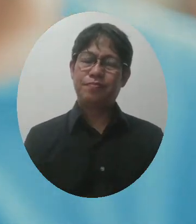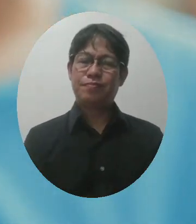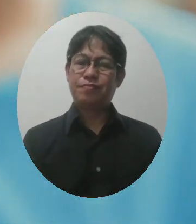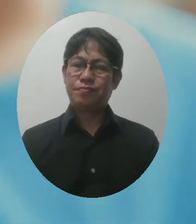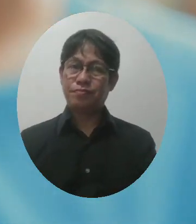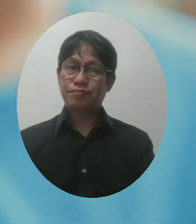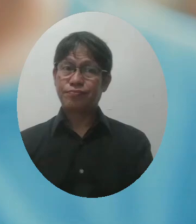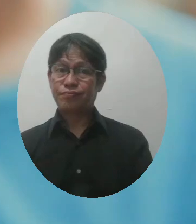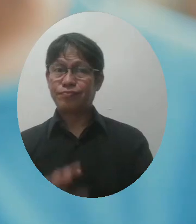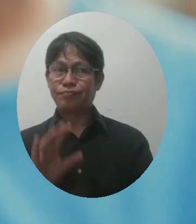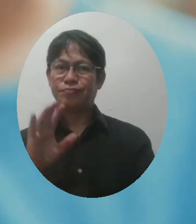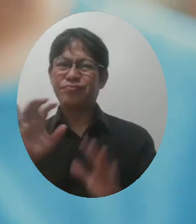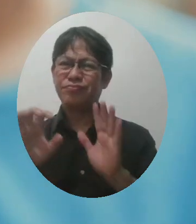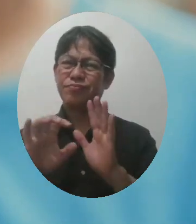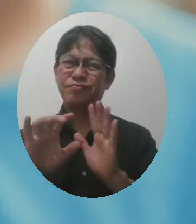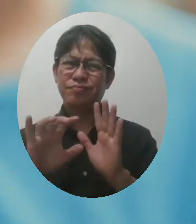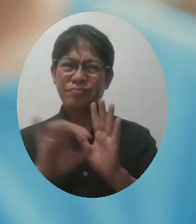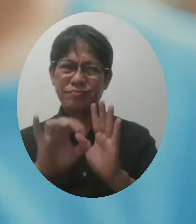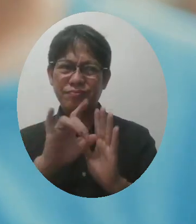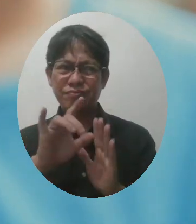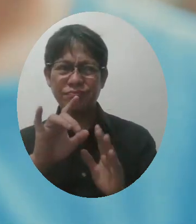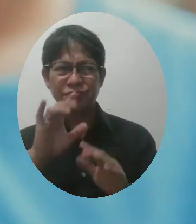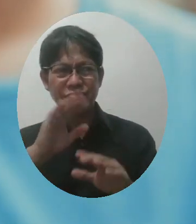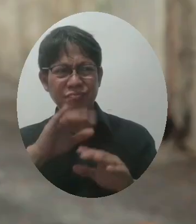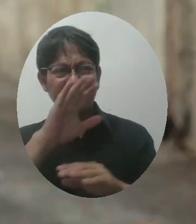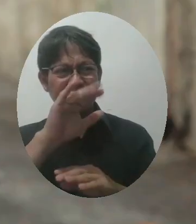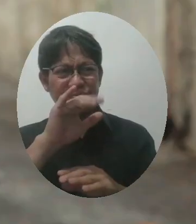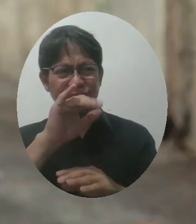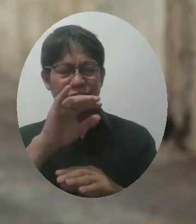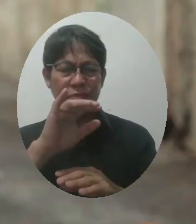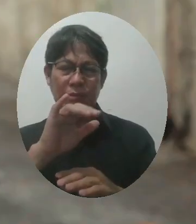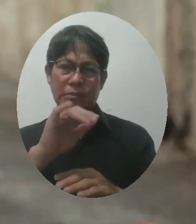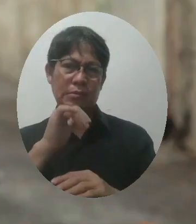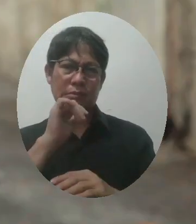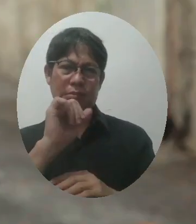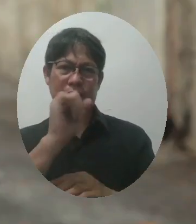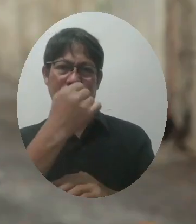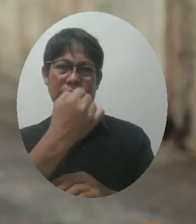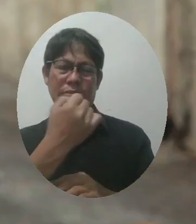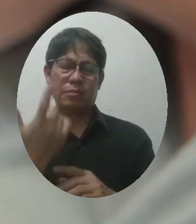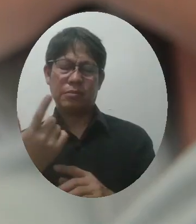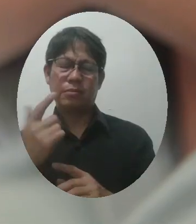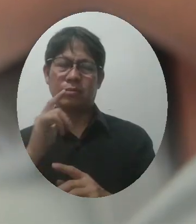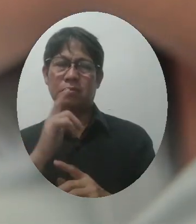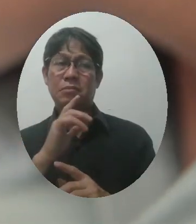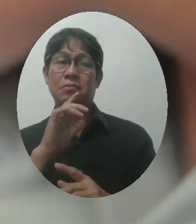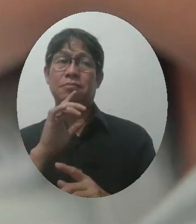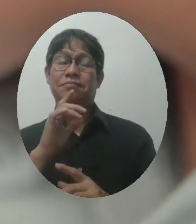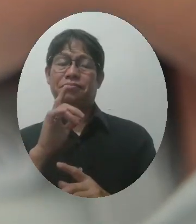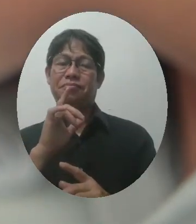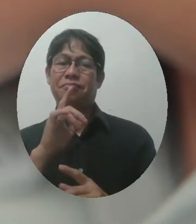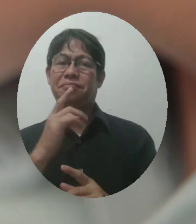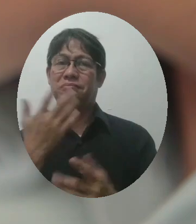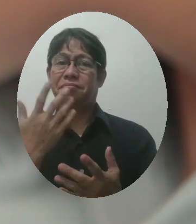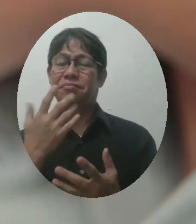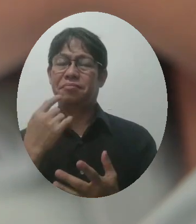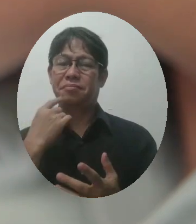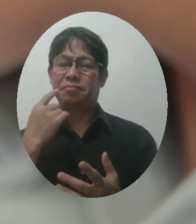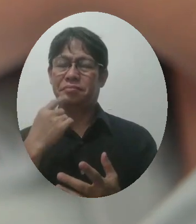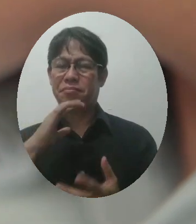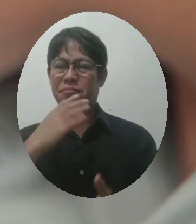po siya lumilingon agad. Doon po namin napansin na baka nga po may problema sa pag-detect siya. Naisip ko na baka hindi